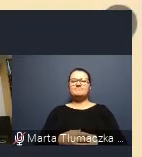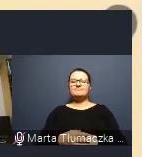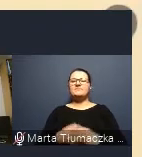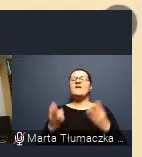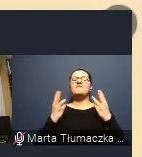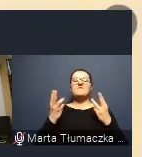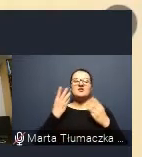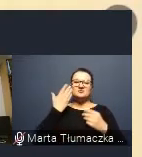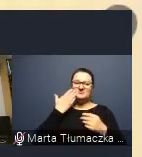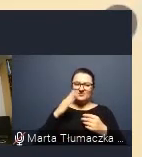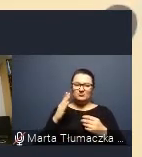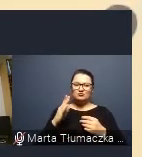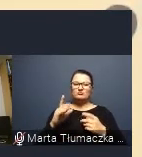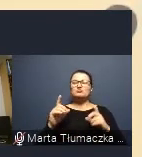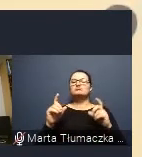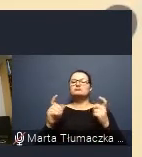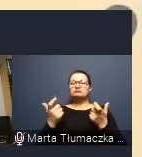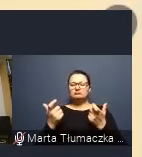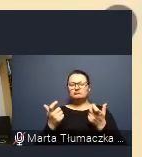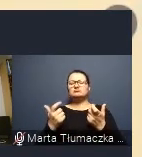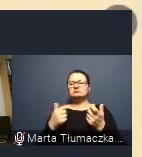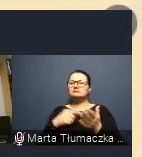Ważne bardzo właśnie ten taki